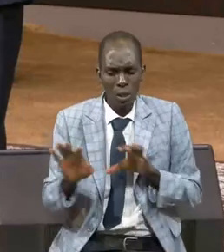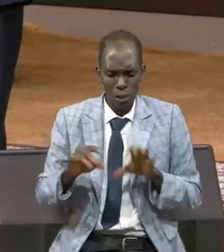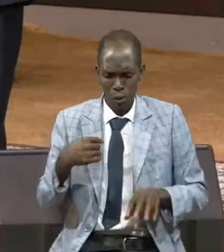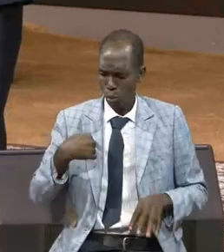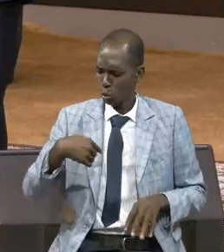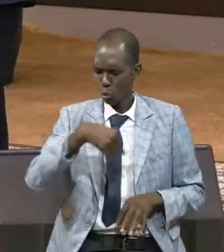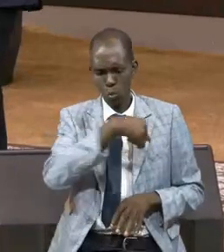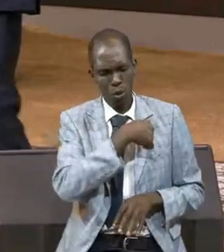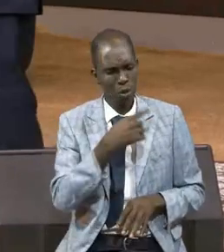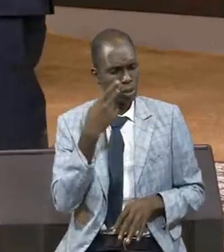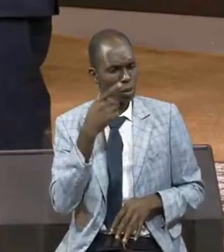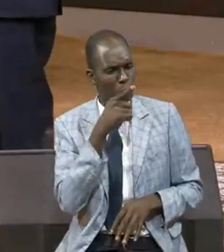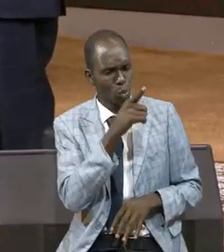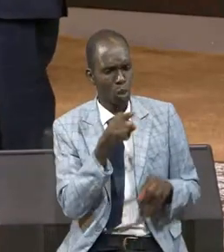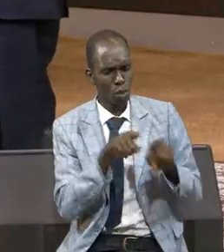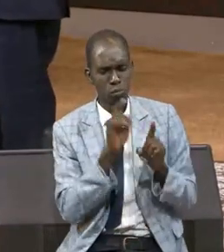Quand avons-nous